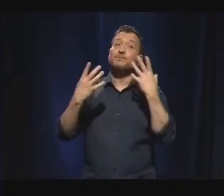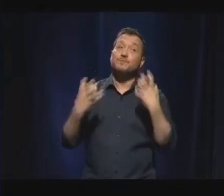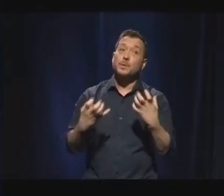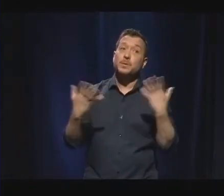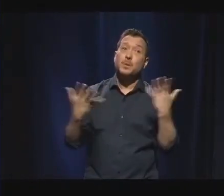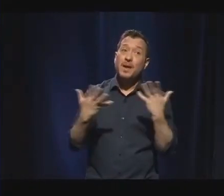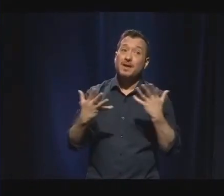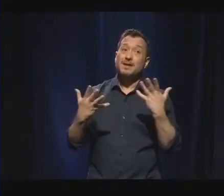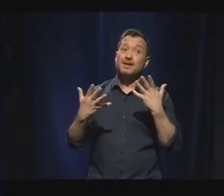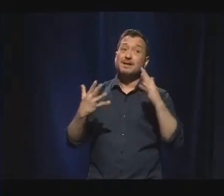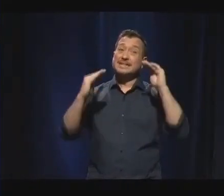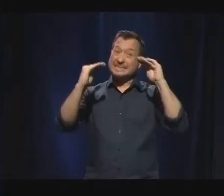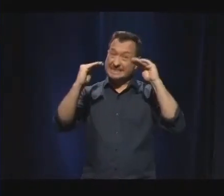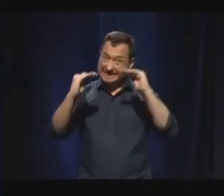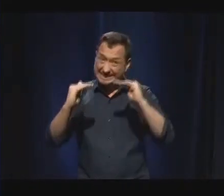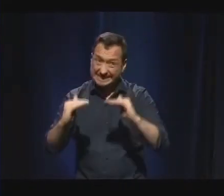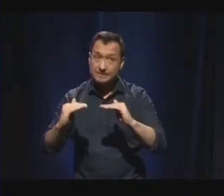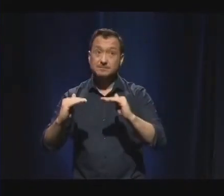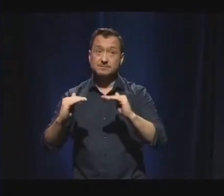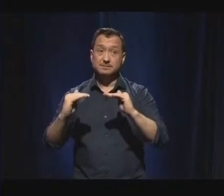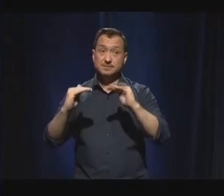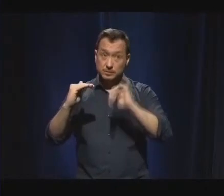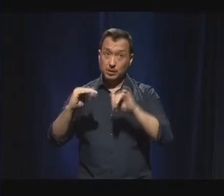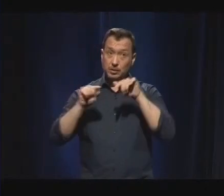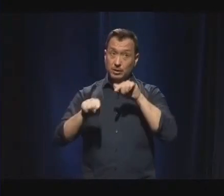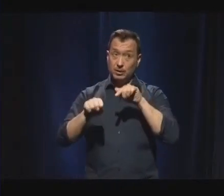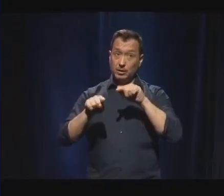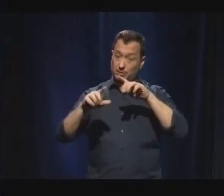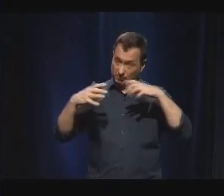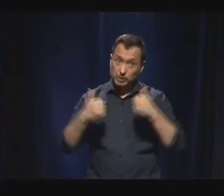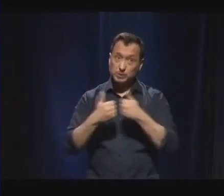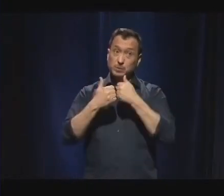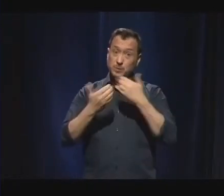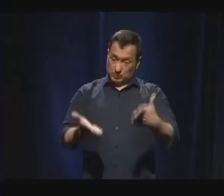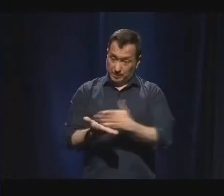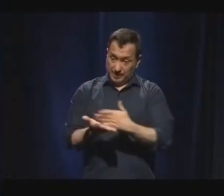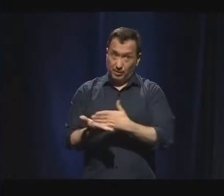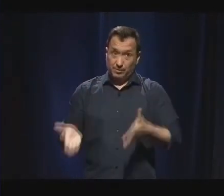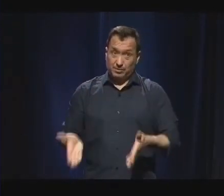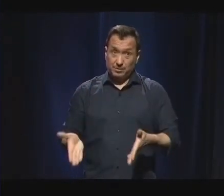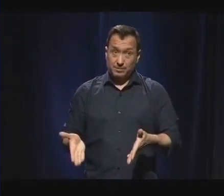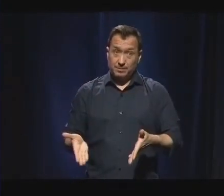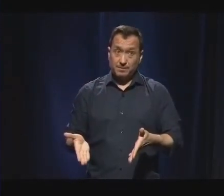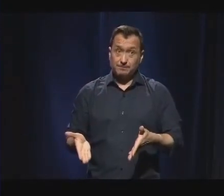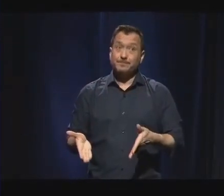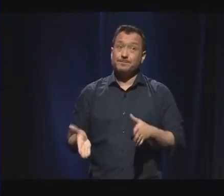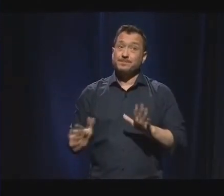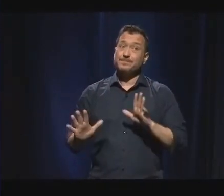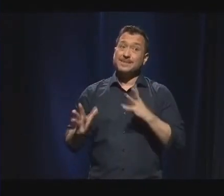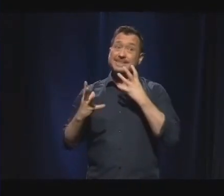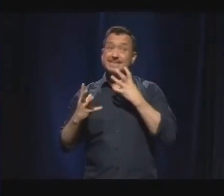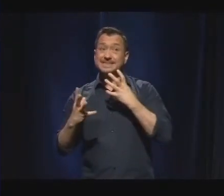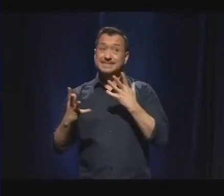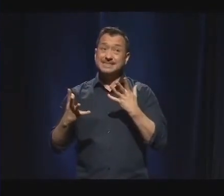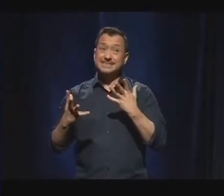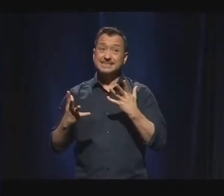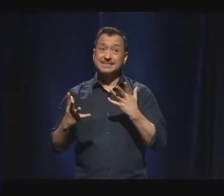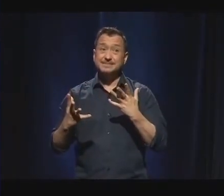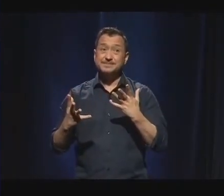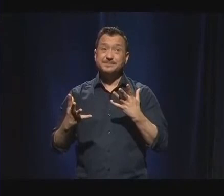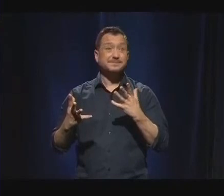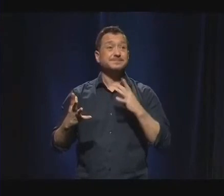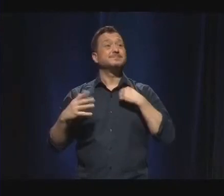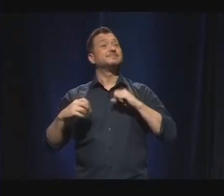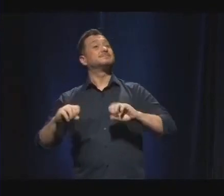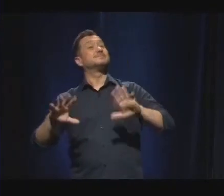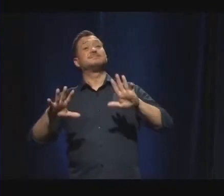qu'est l'enjeu. Notre période, elle est, je vous dirais, critique, parce que si on relâche trop, là, ça va se mettre à monter de façon